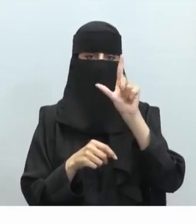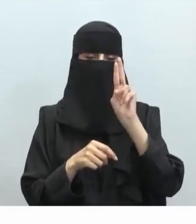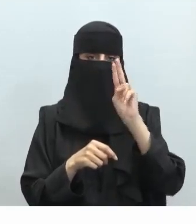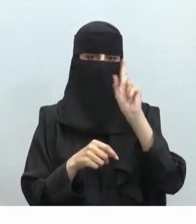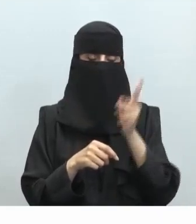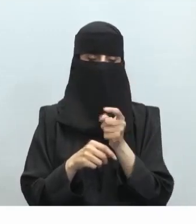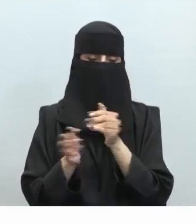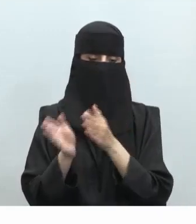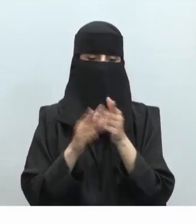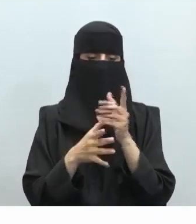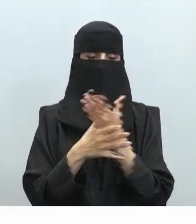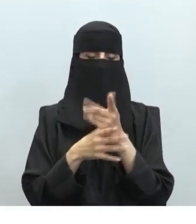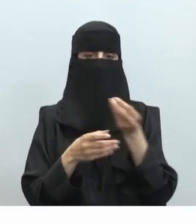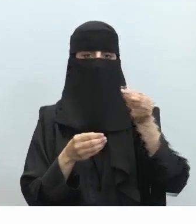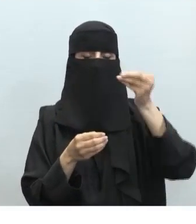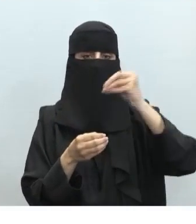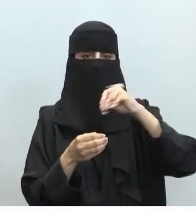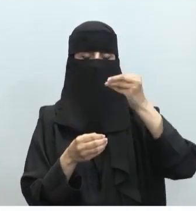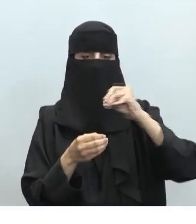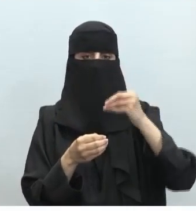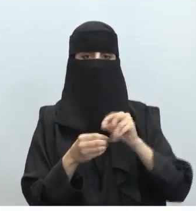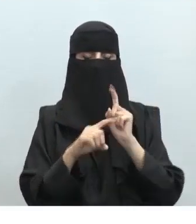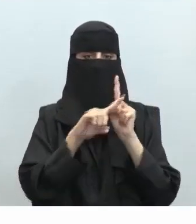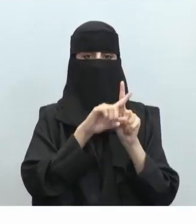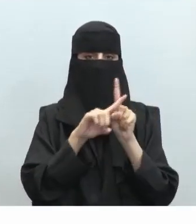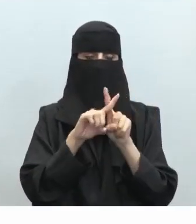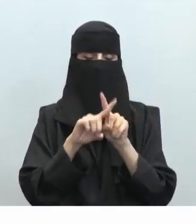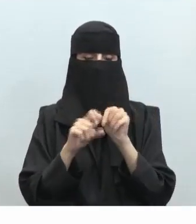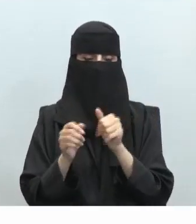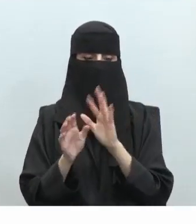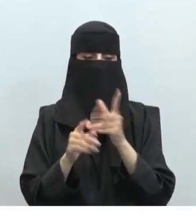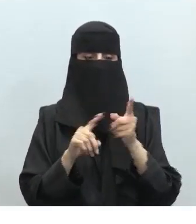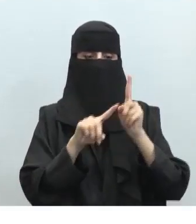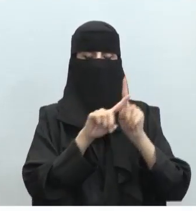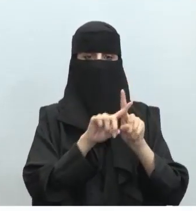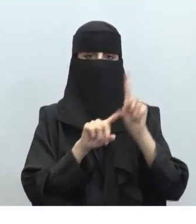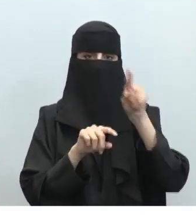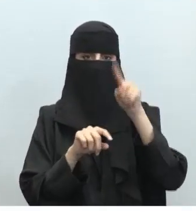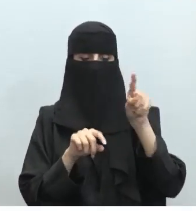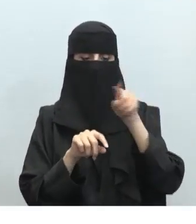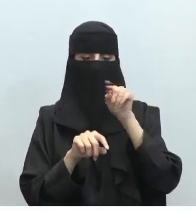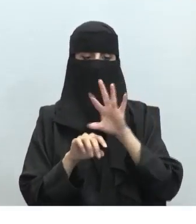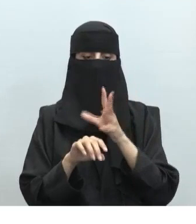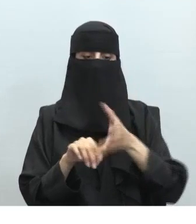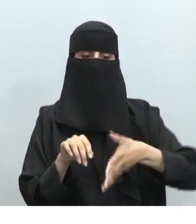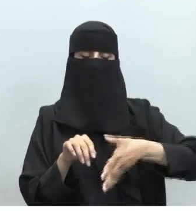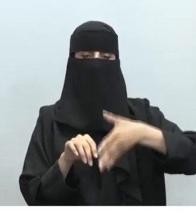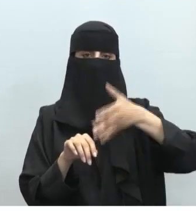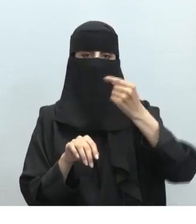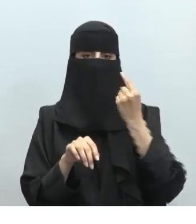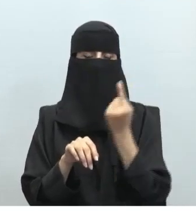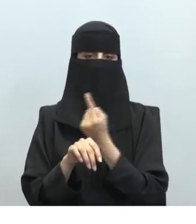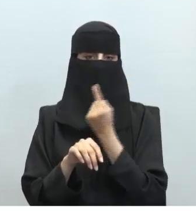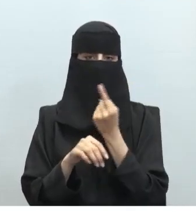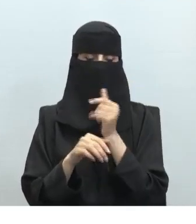المتلازمه عباره عن زياده في كروموسومات اكس ولكن عندما يكون هنالك زياده في نسخه واي ذكرنا ان كروموسوم وا هو مسؤول عن